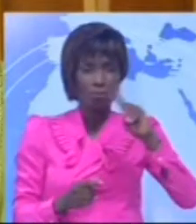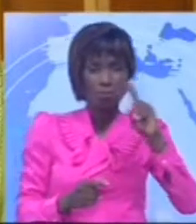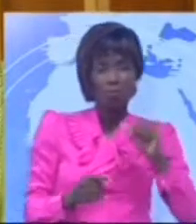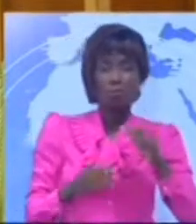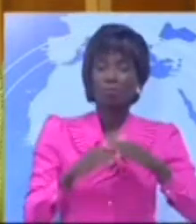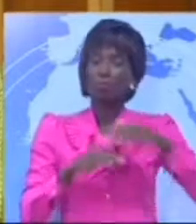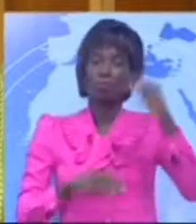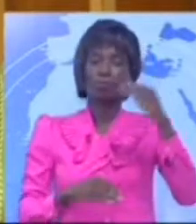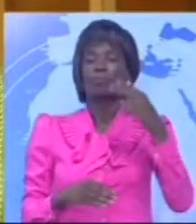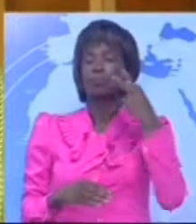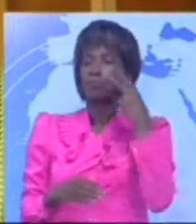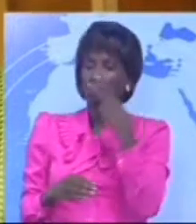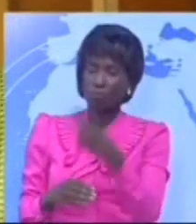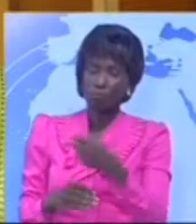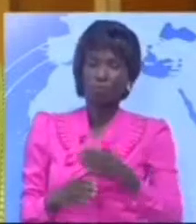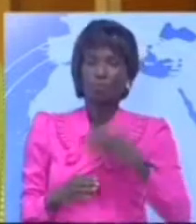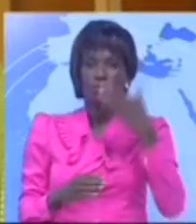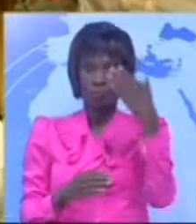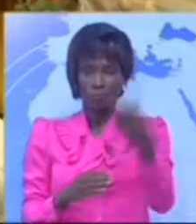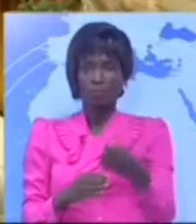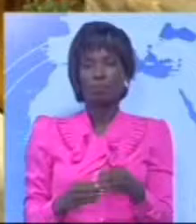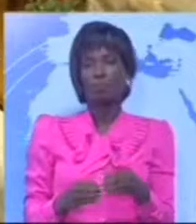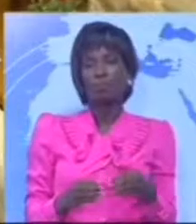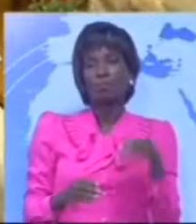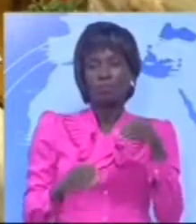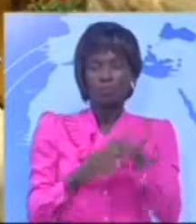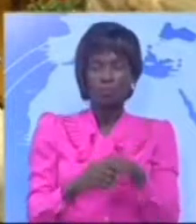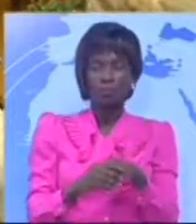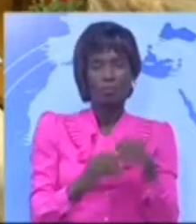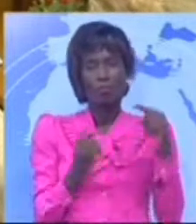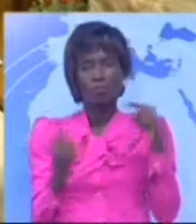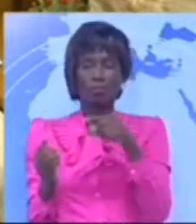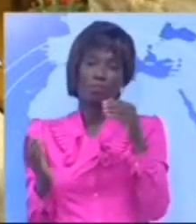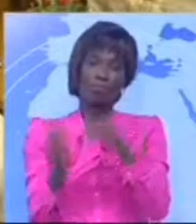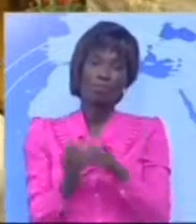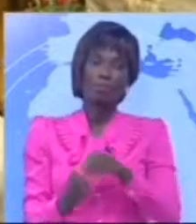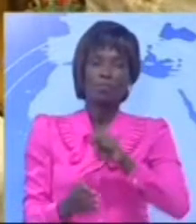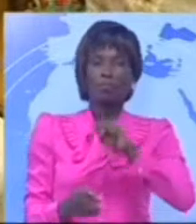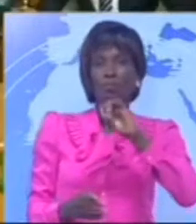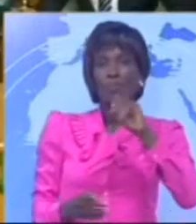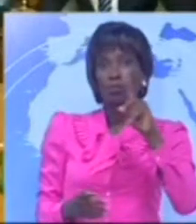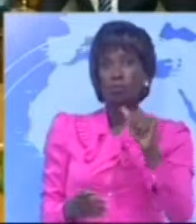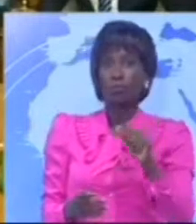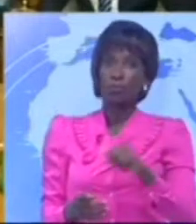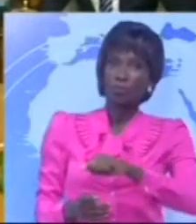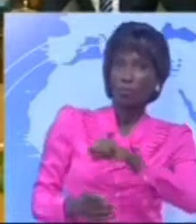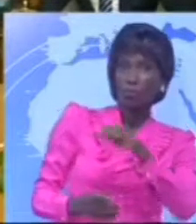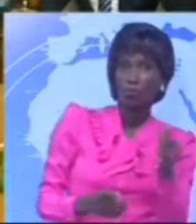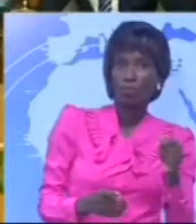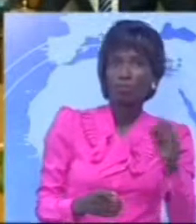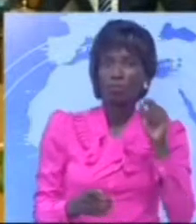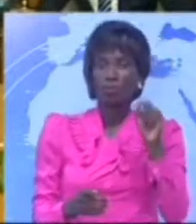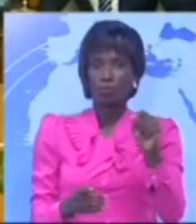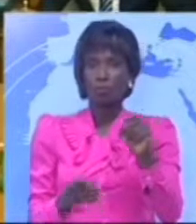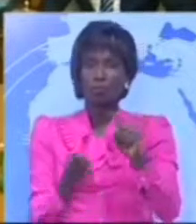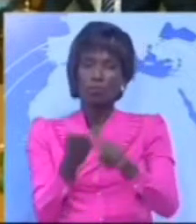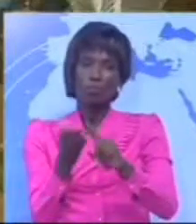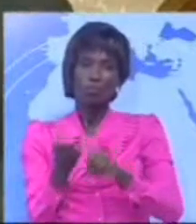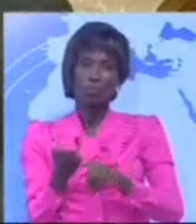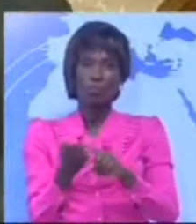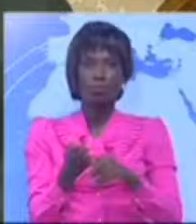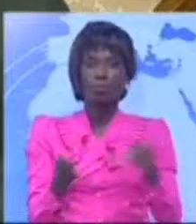internationale dans le cadre de la lutte contre le SIDA. Autre aspect évoqué par le directeur régional de l'ONU-SIDA avec le premier ministre chef du